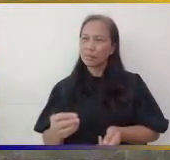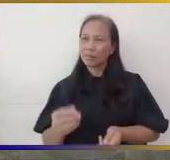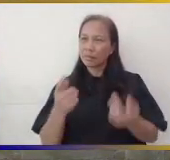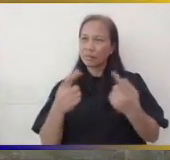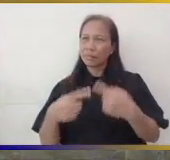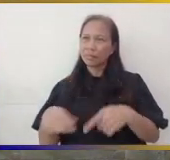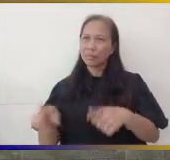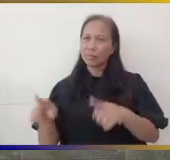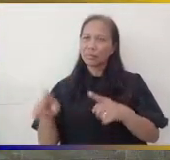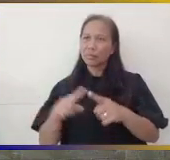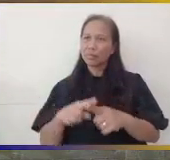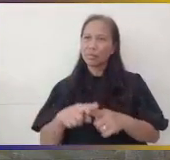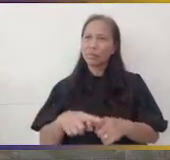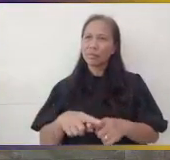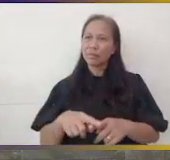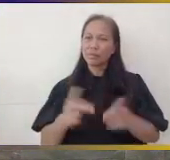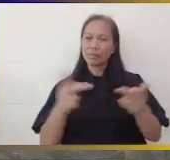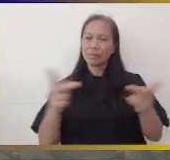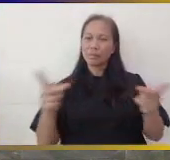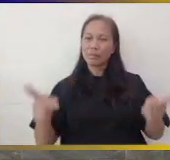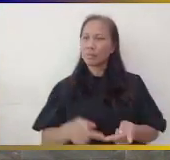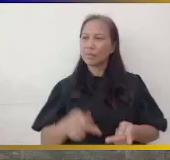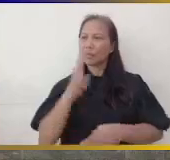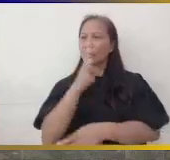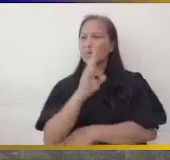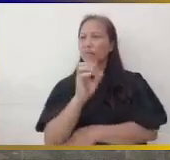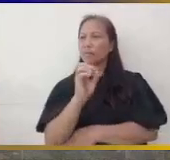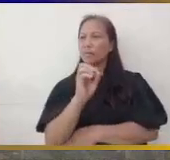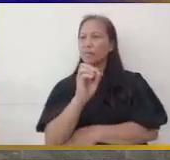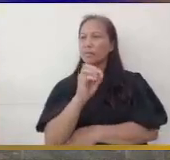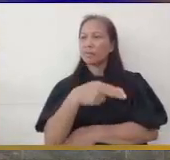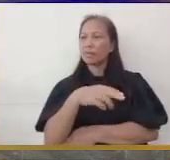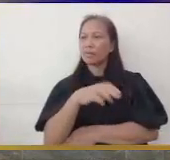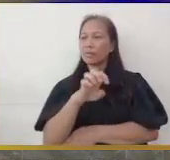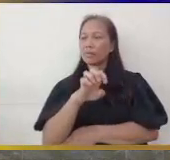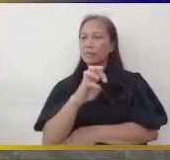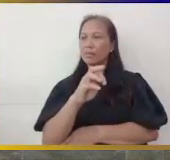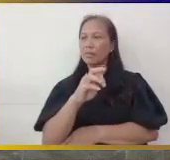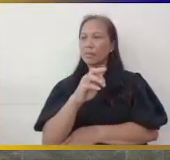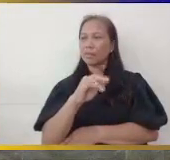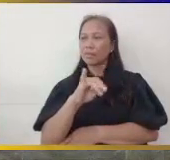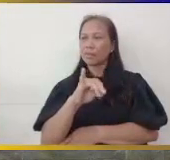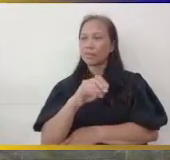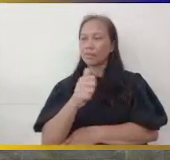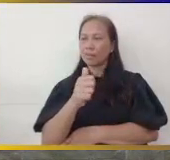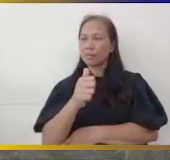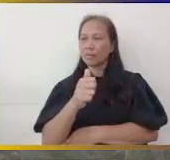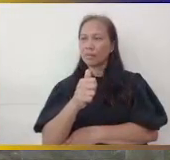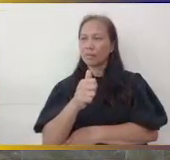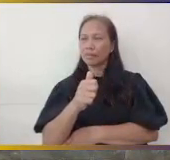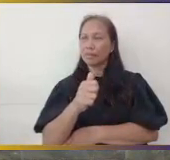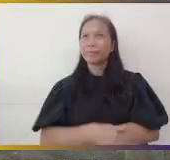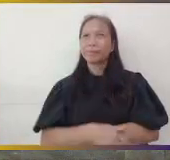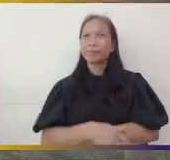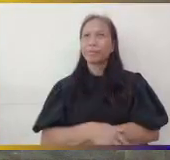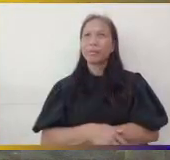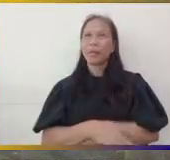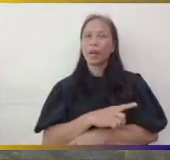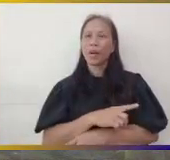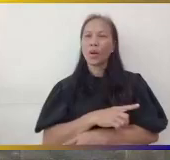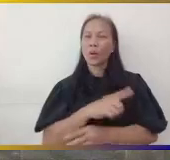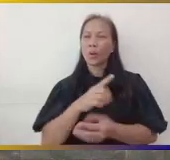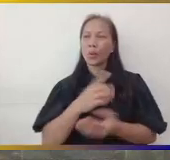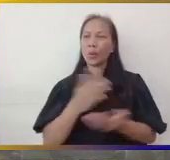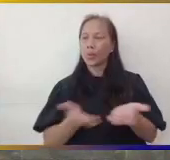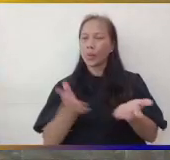okay some of them of these lw lards the poor preachers yung pagpi-print countryside of England as They